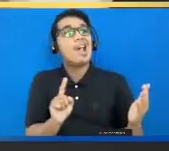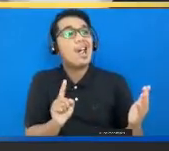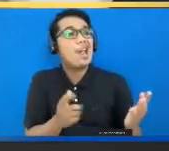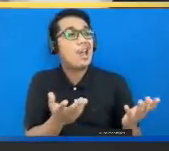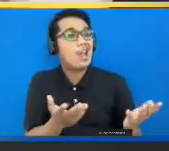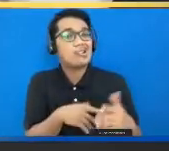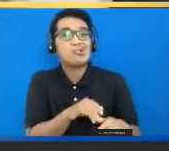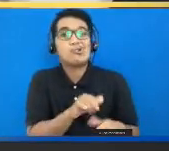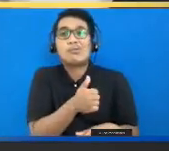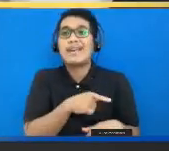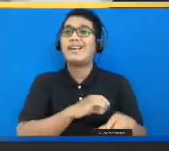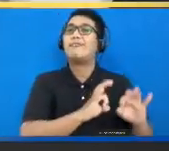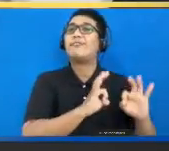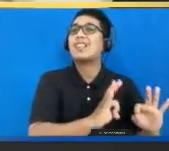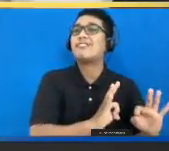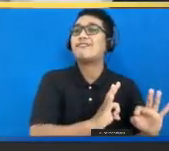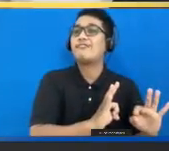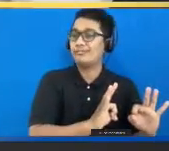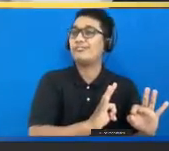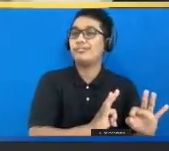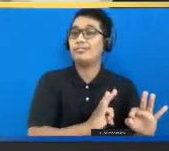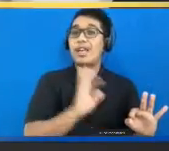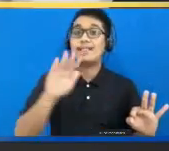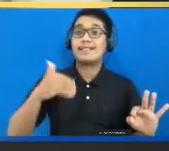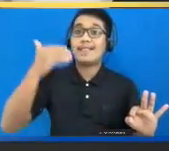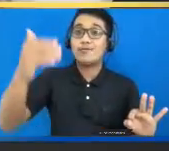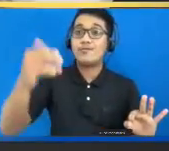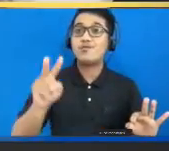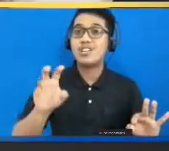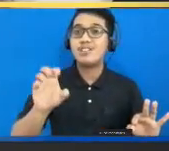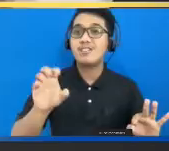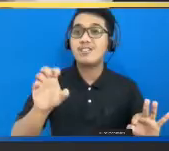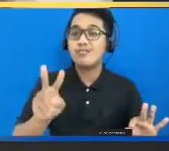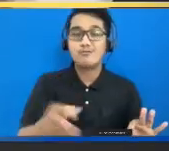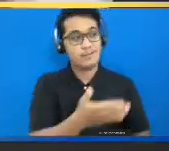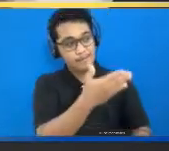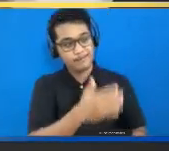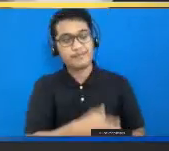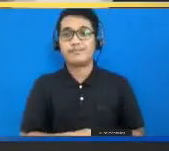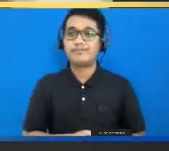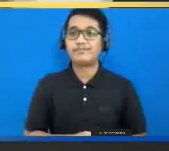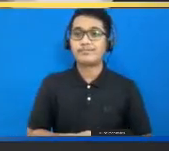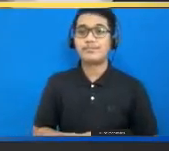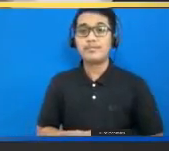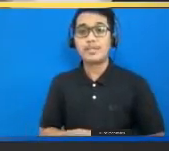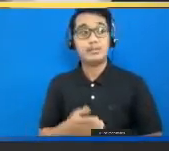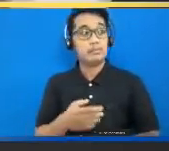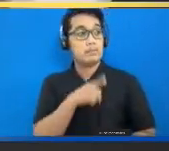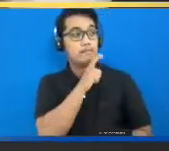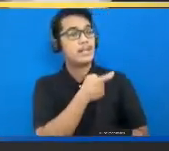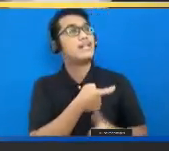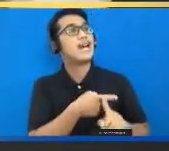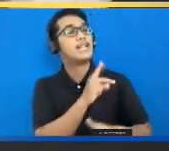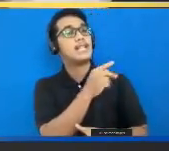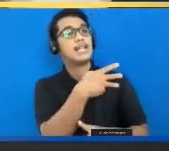efektif itu dilakukan di 2022 silahkan Kau baik-baik pertanyaan dari Reza